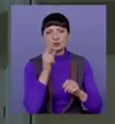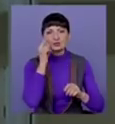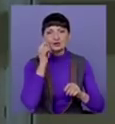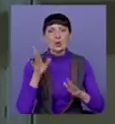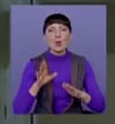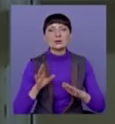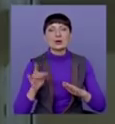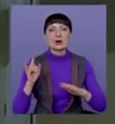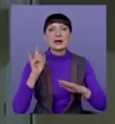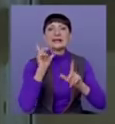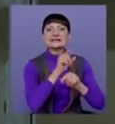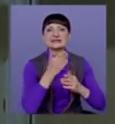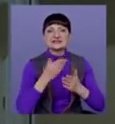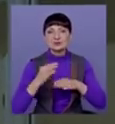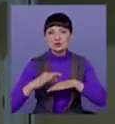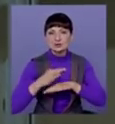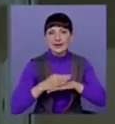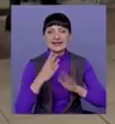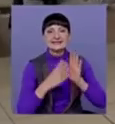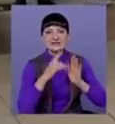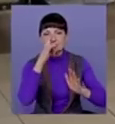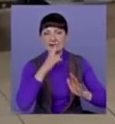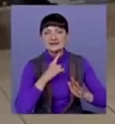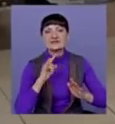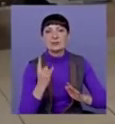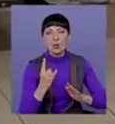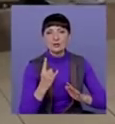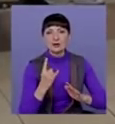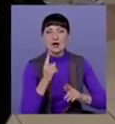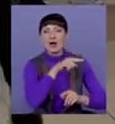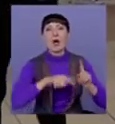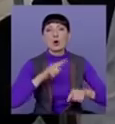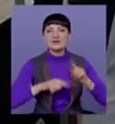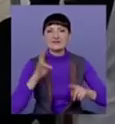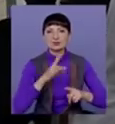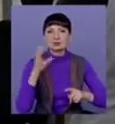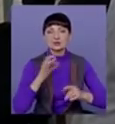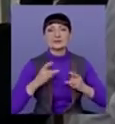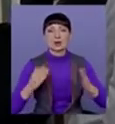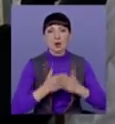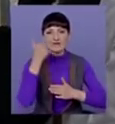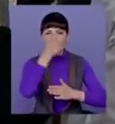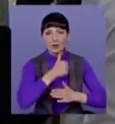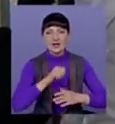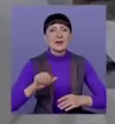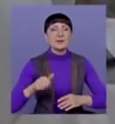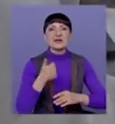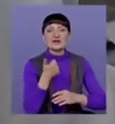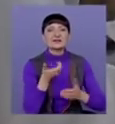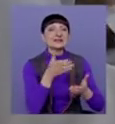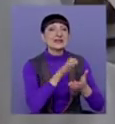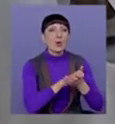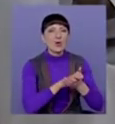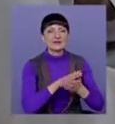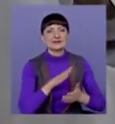со своей супругой и 9-месячным сыном в Нур-Султан к родителям, чтобы отпраздновать Новый год и в первый раз познакомить отца и